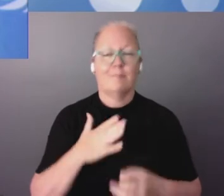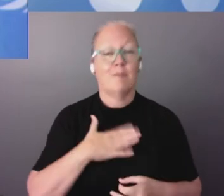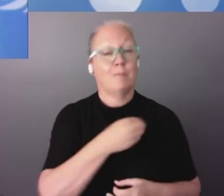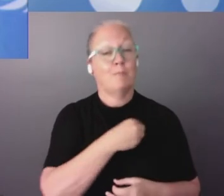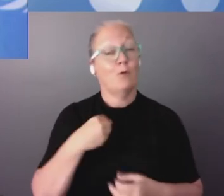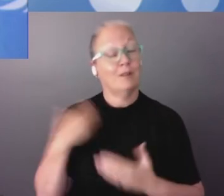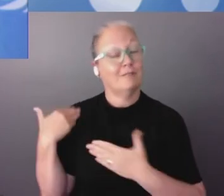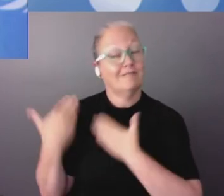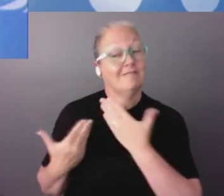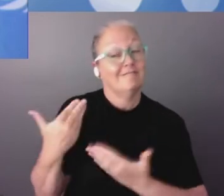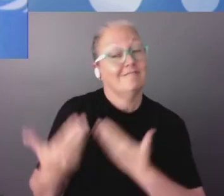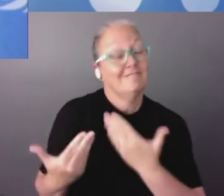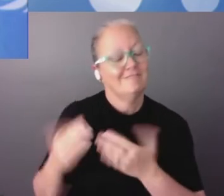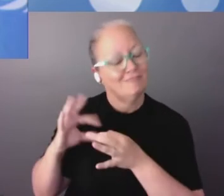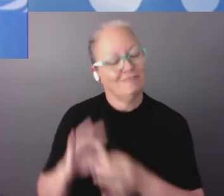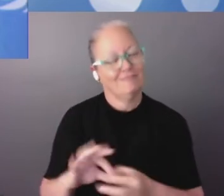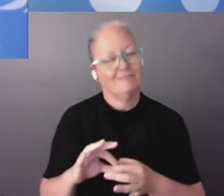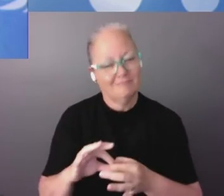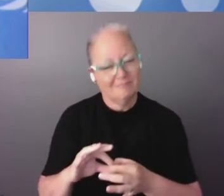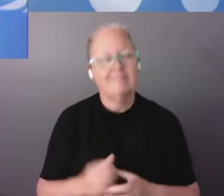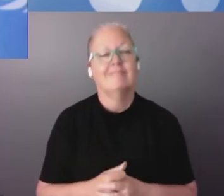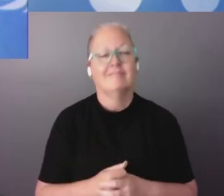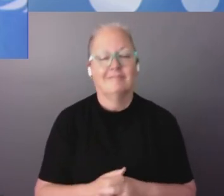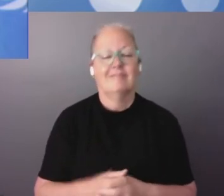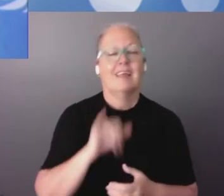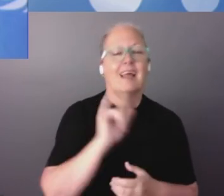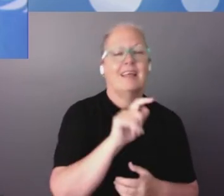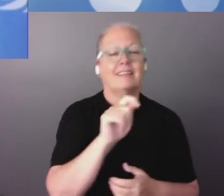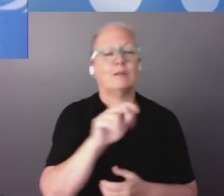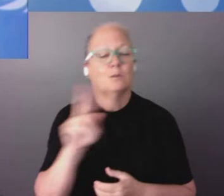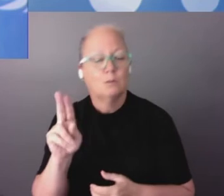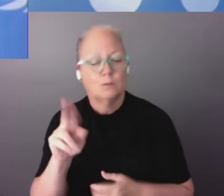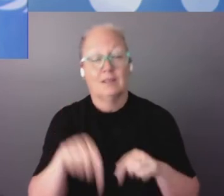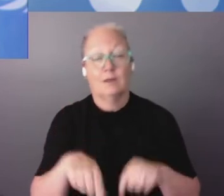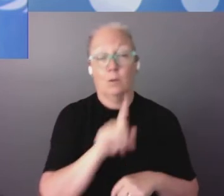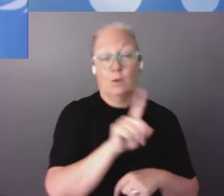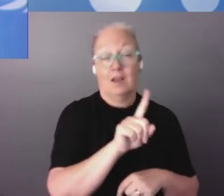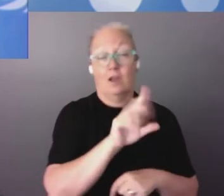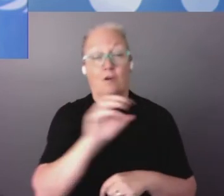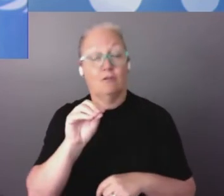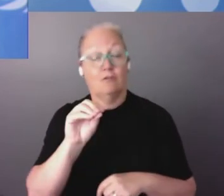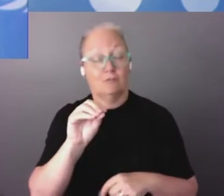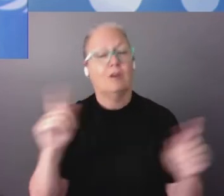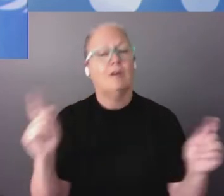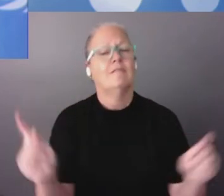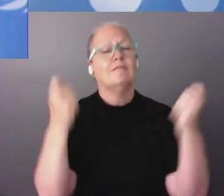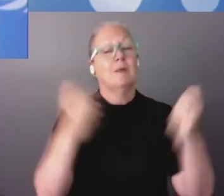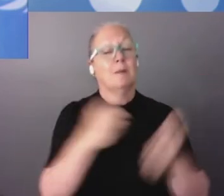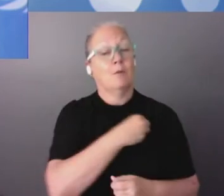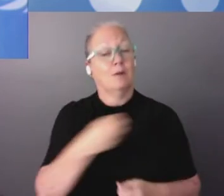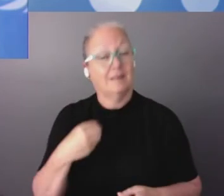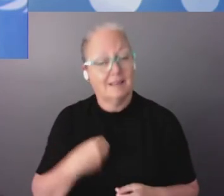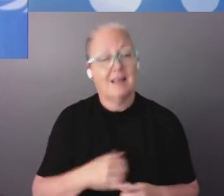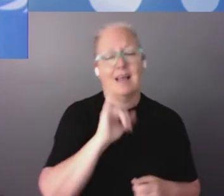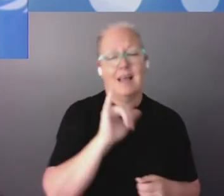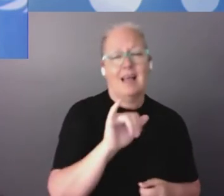joindre aujourd'hui. Cette année, la rencontre de cette année à Katowice a une importance particulière pour moi à